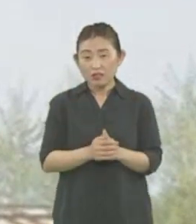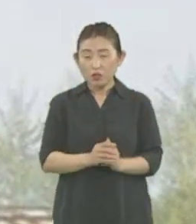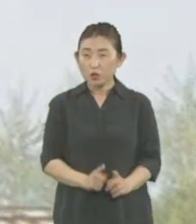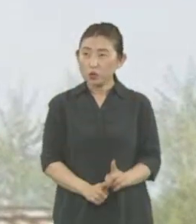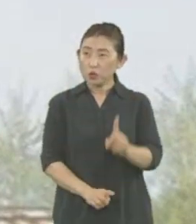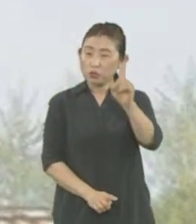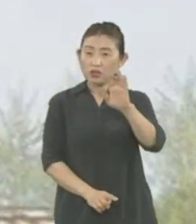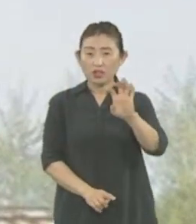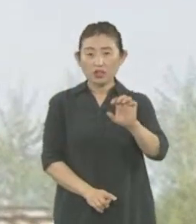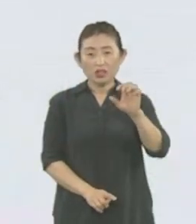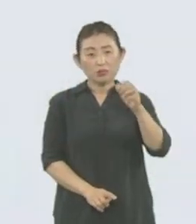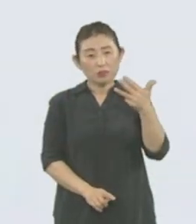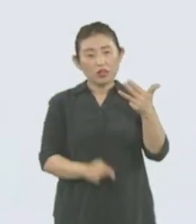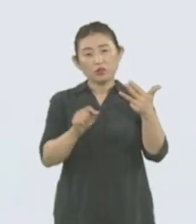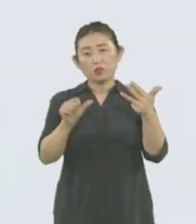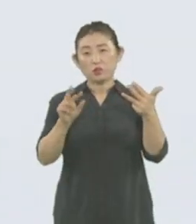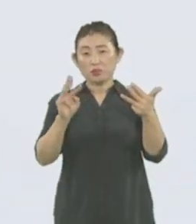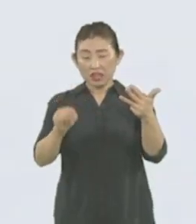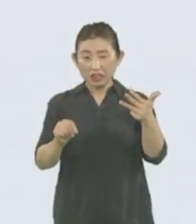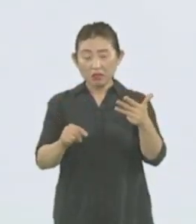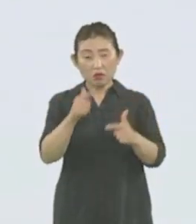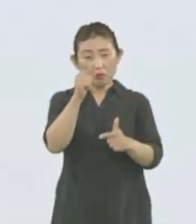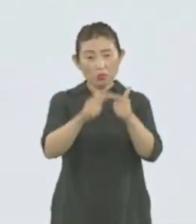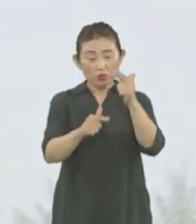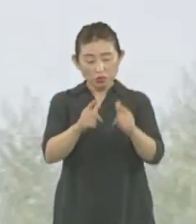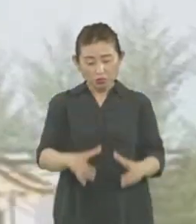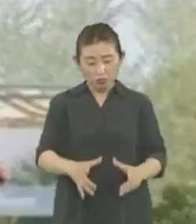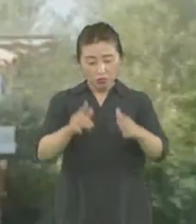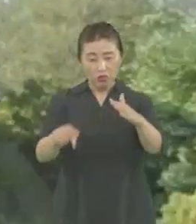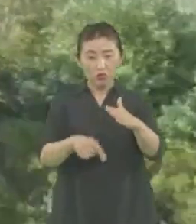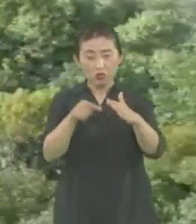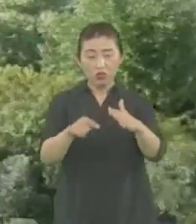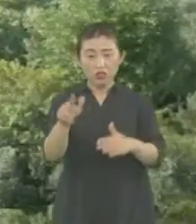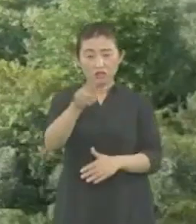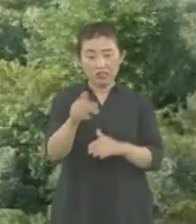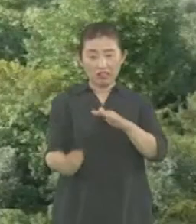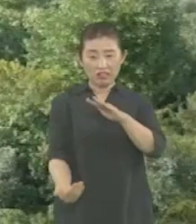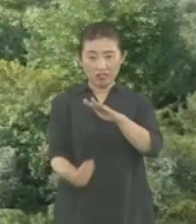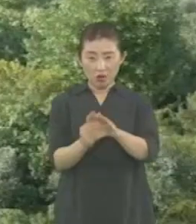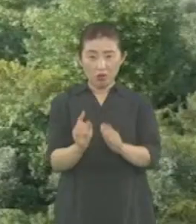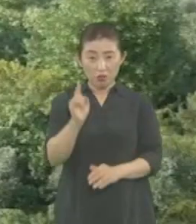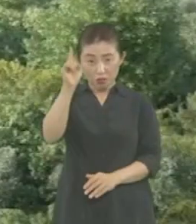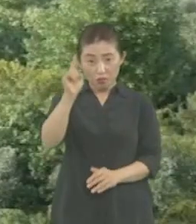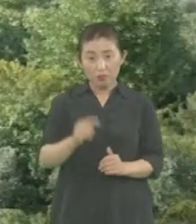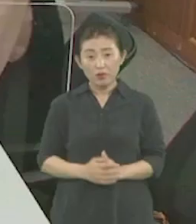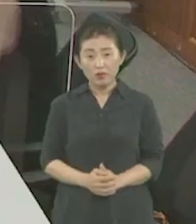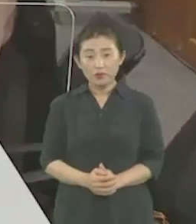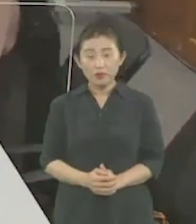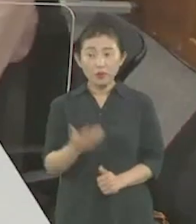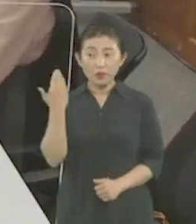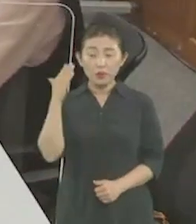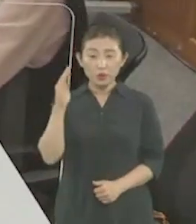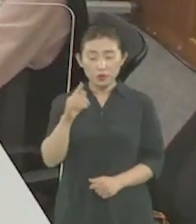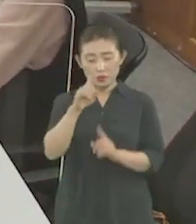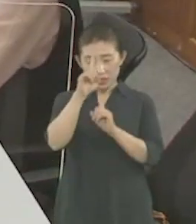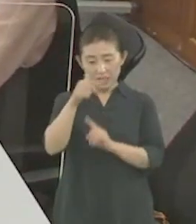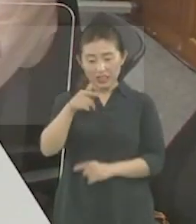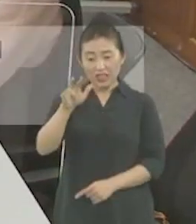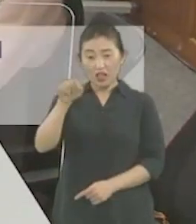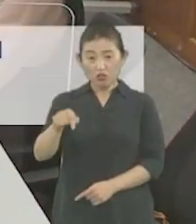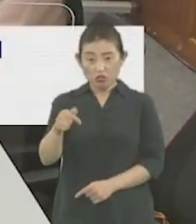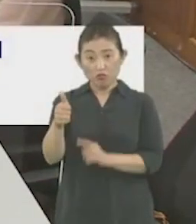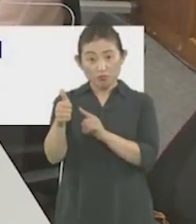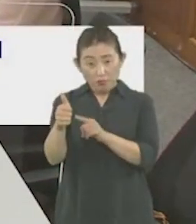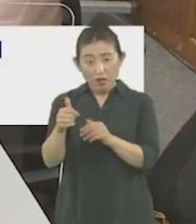높이가 48.5m에 달해 목조 건축물로는 국내에서 가장 높습니다. 그런데 최근 이장우